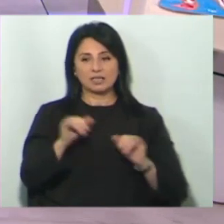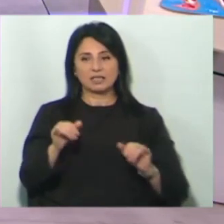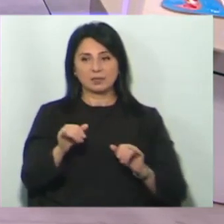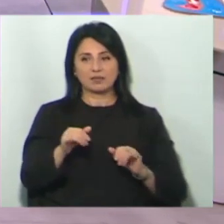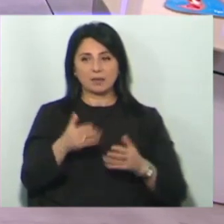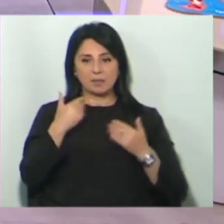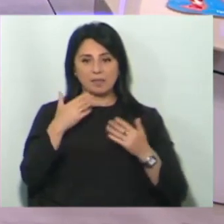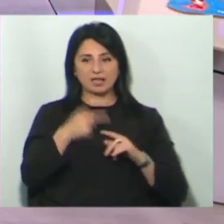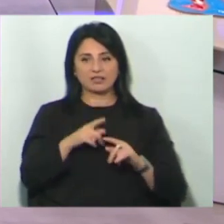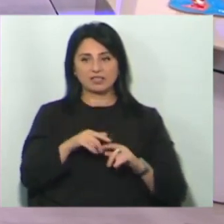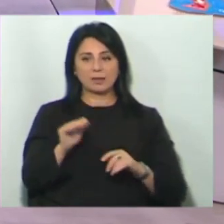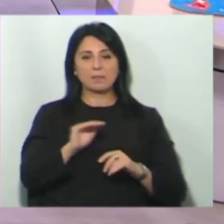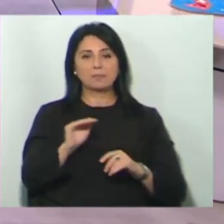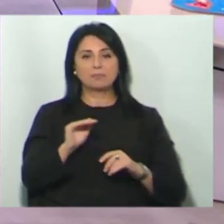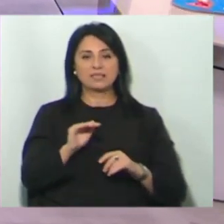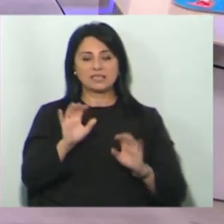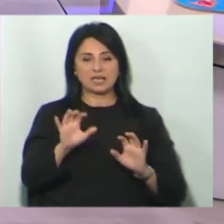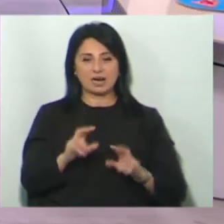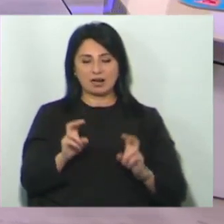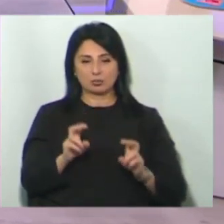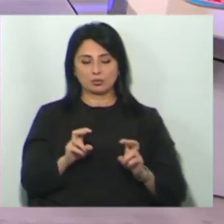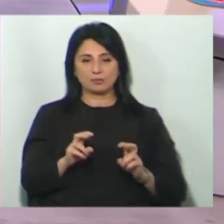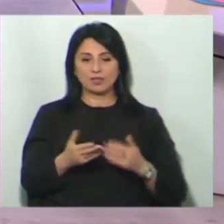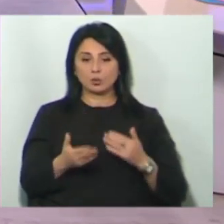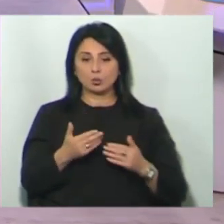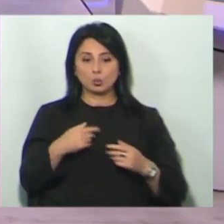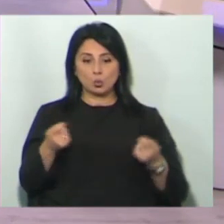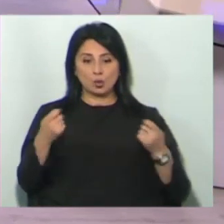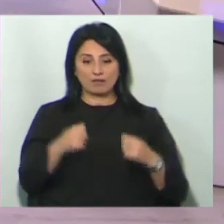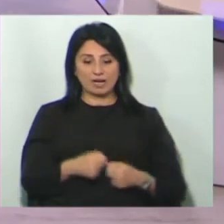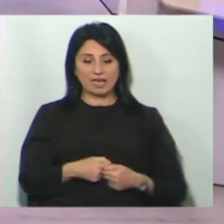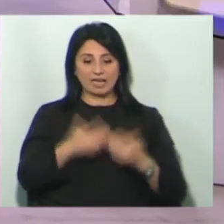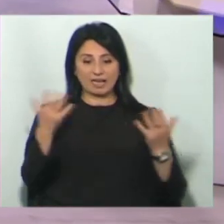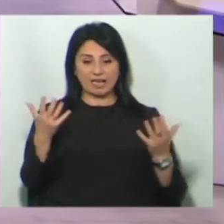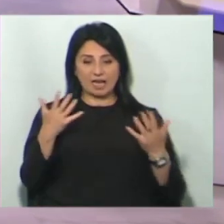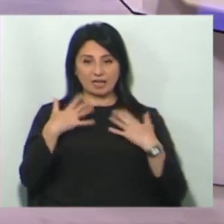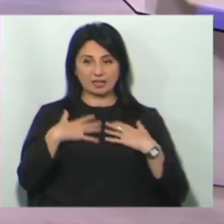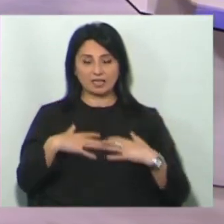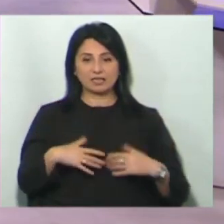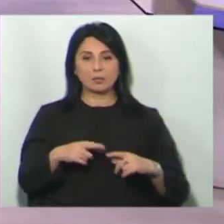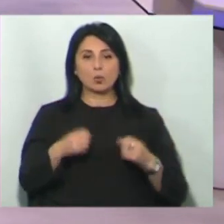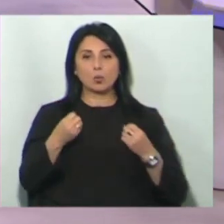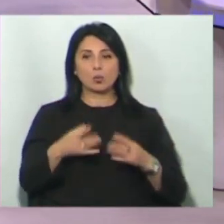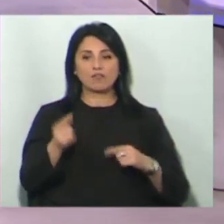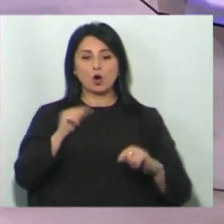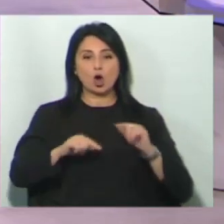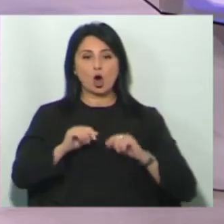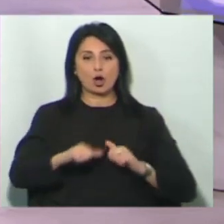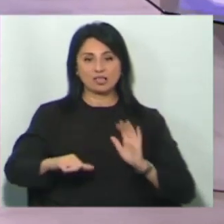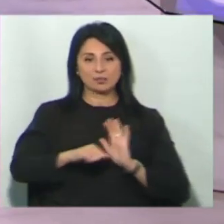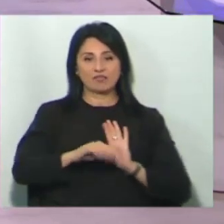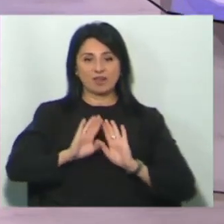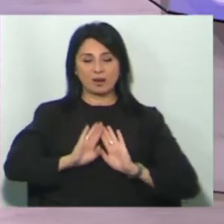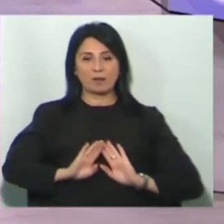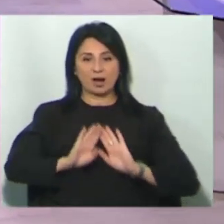იმიტომ რომ მარტივად ეს არის ფიზიკის კანონი. მაგრამ თუ ჩვენ გვაცვია ღია ფერის სამოსი, ჩვენ ამით უბრალოდ ორგანიზმს